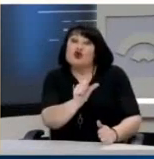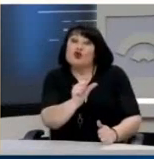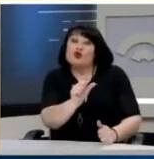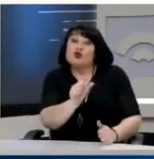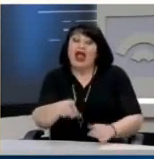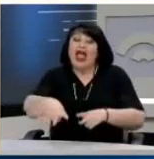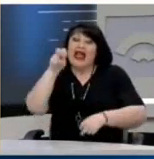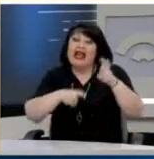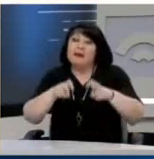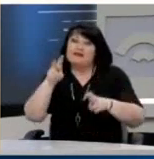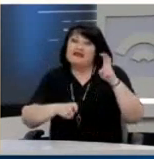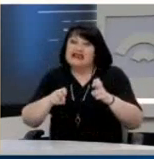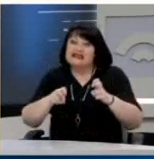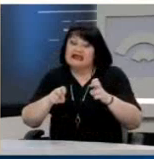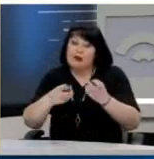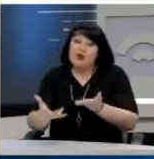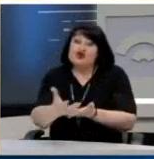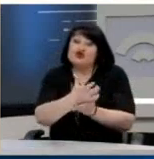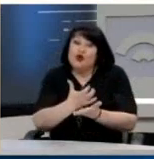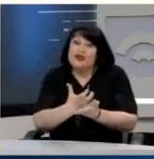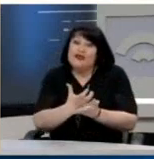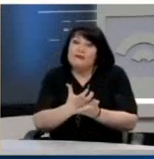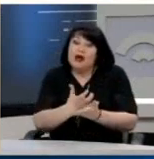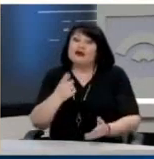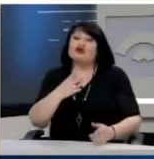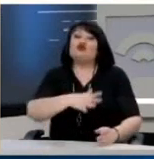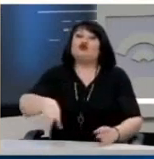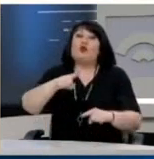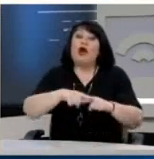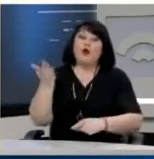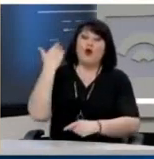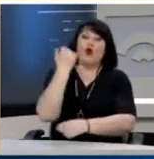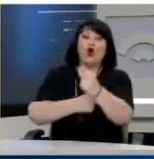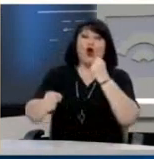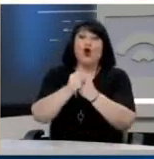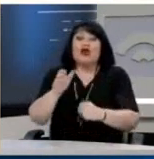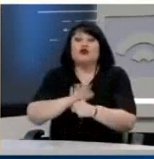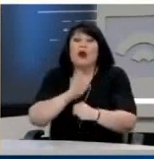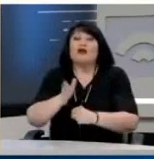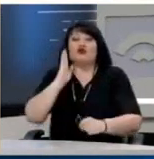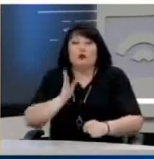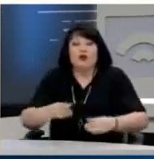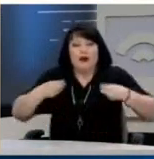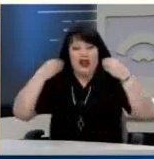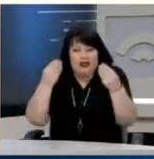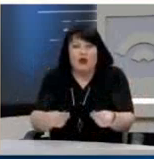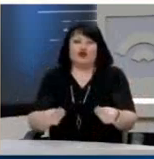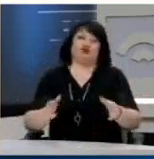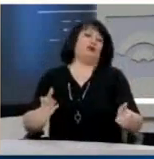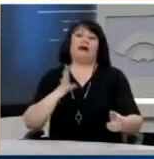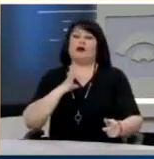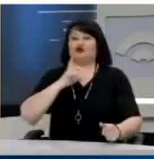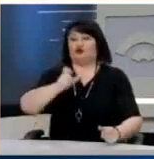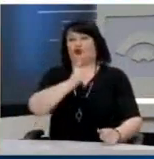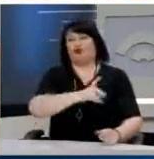όσων εκλάπησαν από το υστέρημα του ελληνικού λαού όλα τα προηγούμενα χρόνια. Είναι το ελάχιστο που μπορούμε να κάνουμε για τους